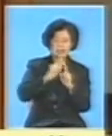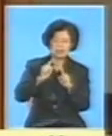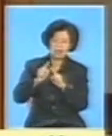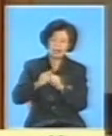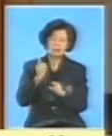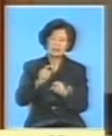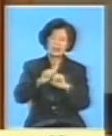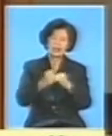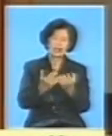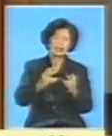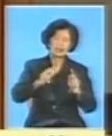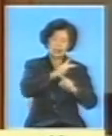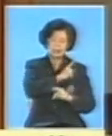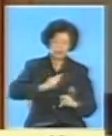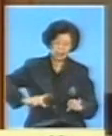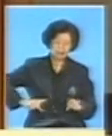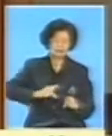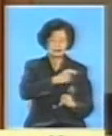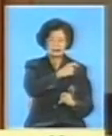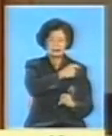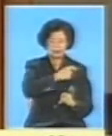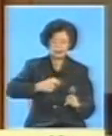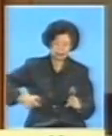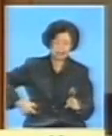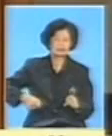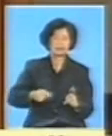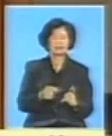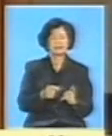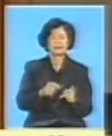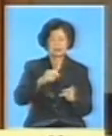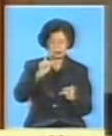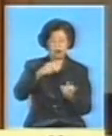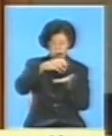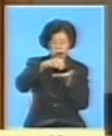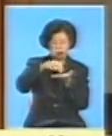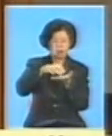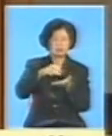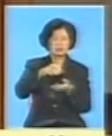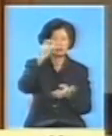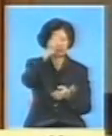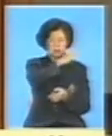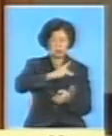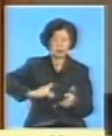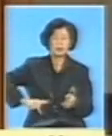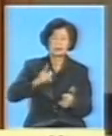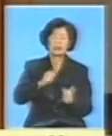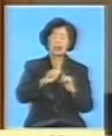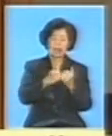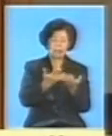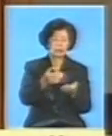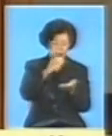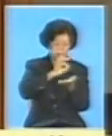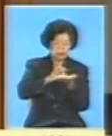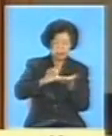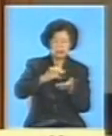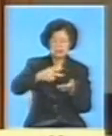ไหร่ของราชกี่ปีมีกี่ราชวงศ์มันต้องเล่าให้เขาฟังได้นะไอ้หัวเป็นยังไงสถาบันชาติเป็นยังไงศิลปวัฒนธรรมเป็นยังไงเขียนภาษาไทยยังไม่